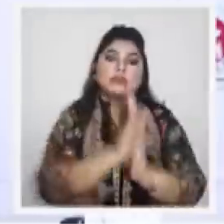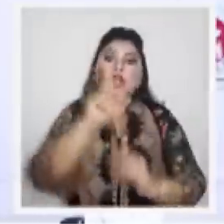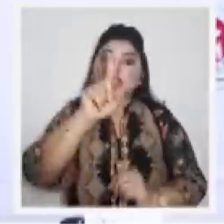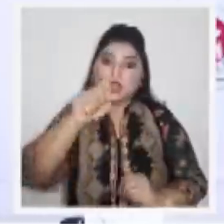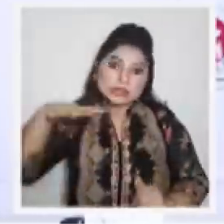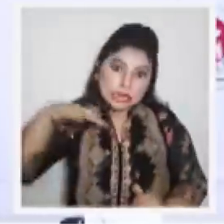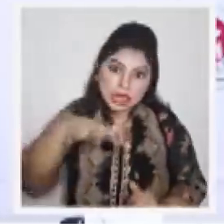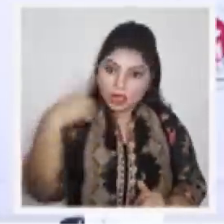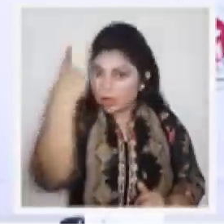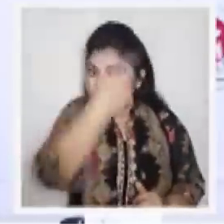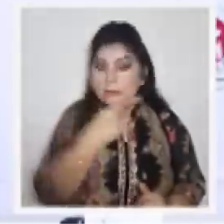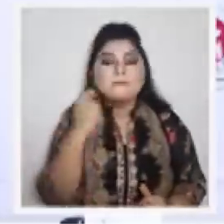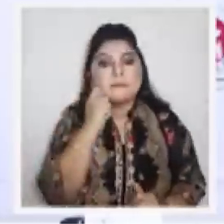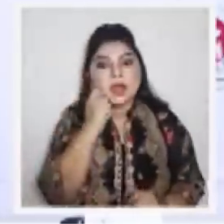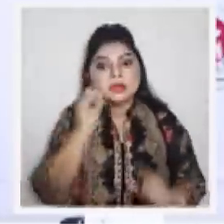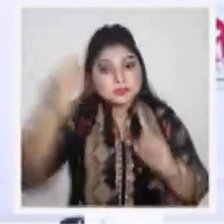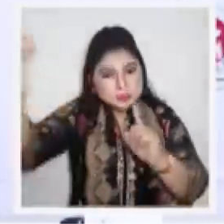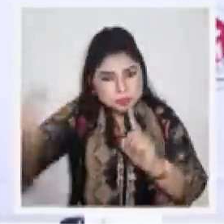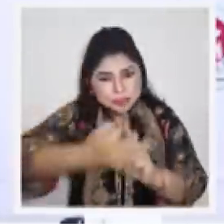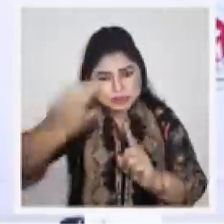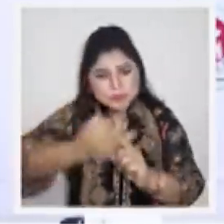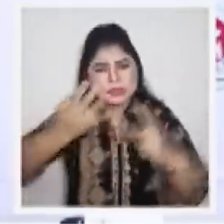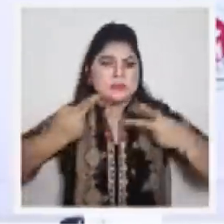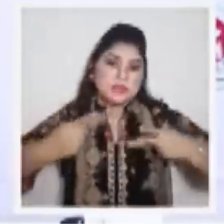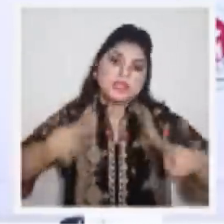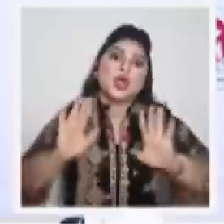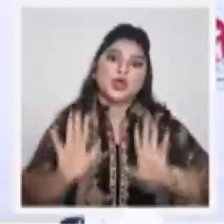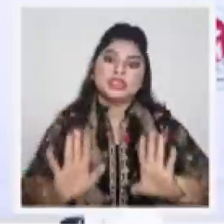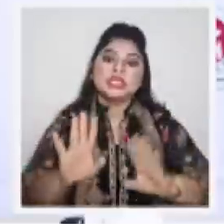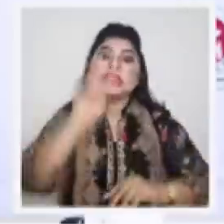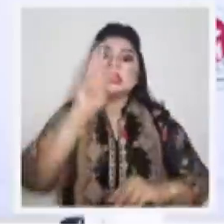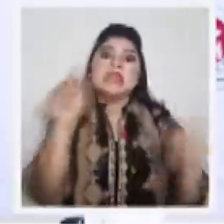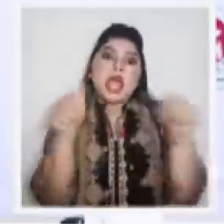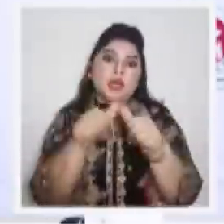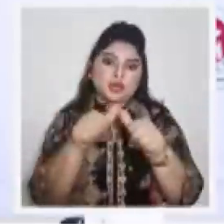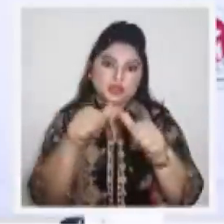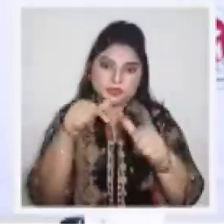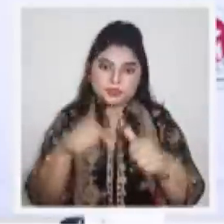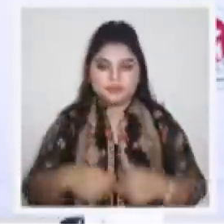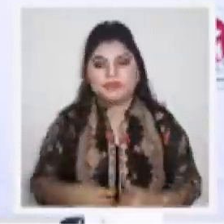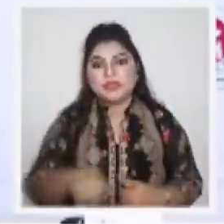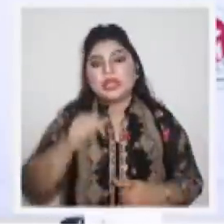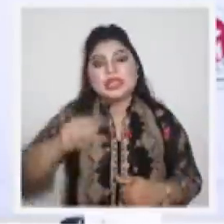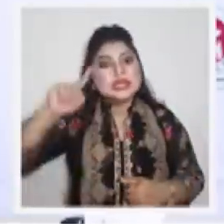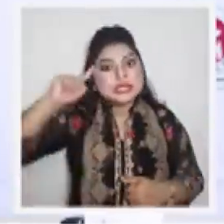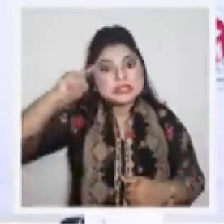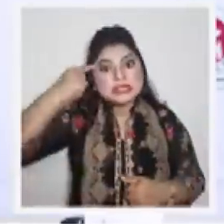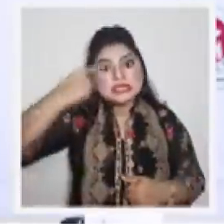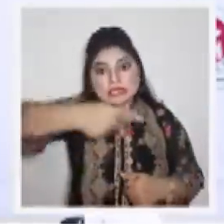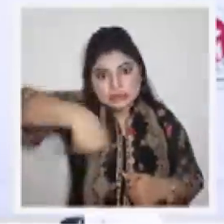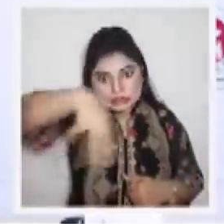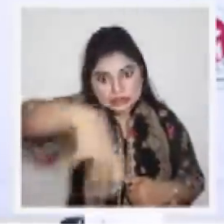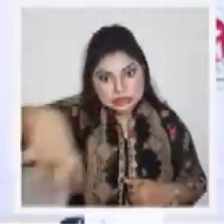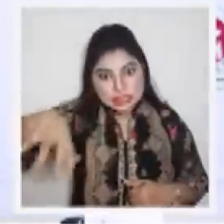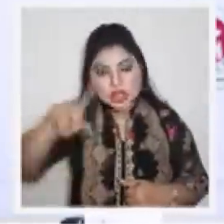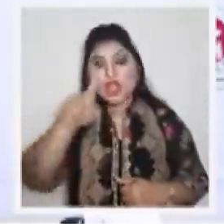সিলেট ডিভিশনে, যেটা 664.3 10 লক্ষ লোকের মধ্যে। এবং সিলেট ডিভিশনের